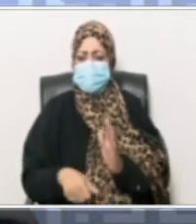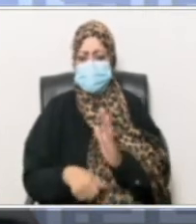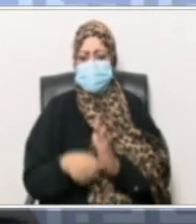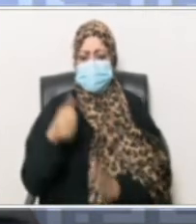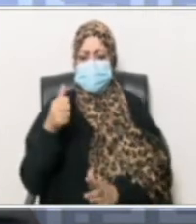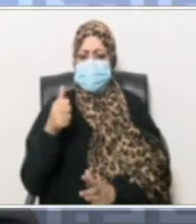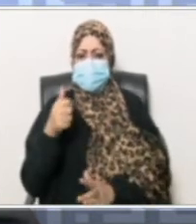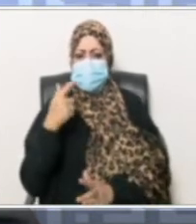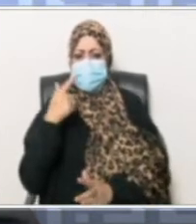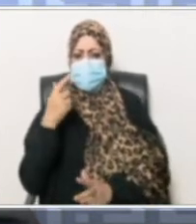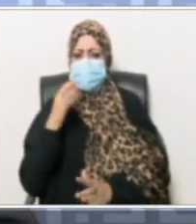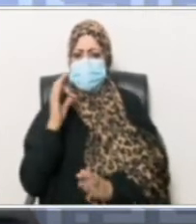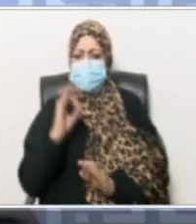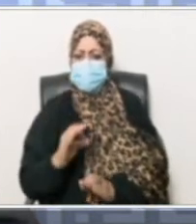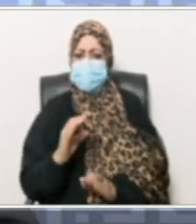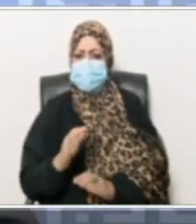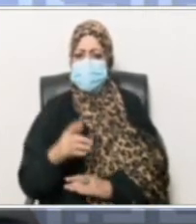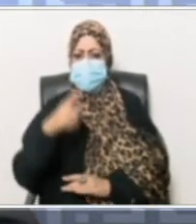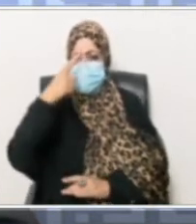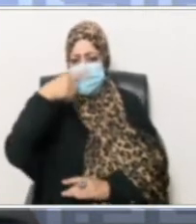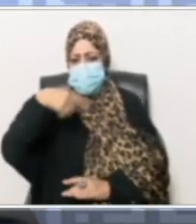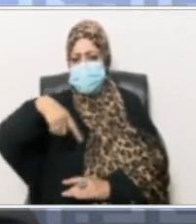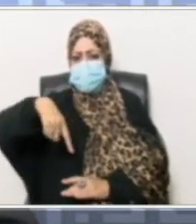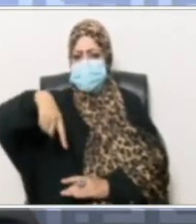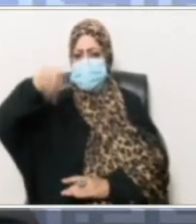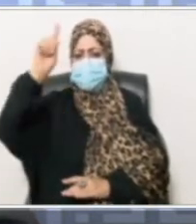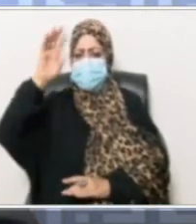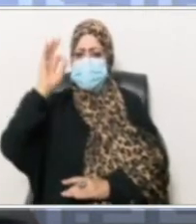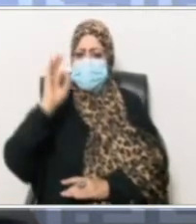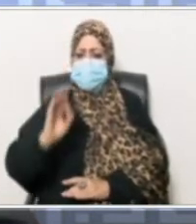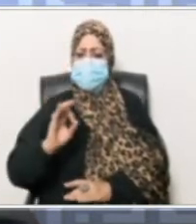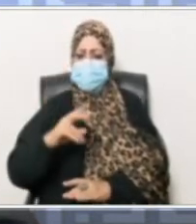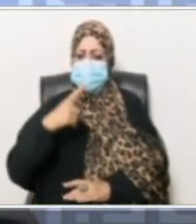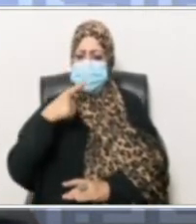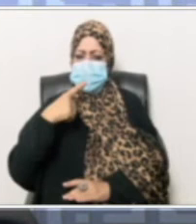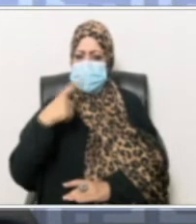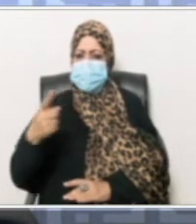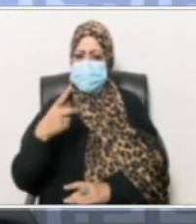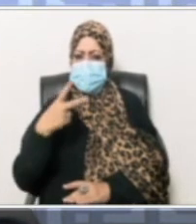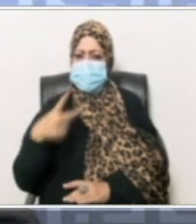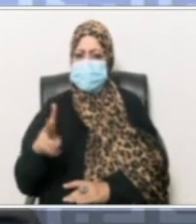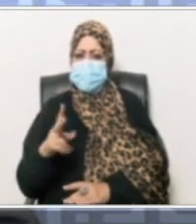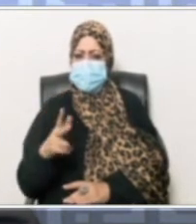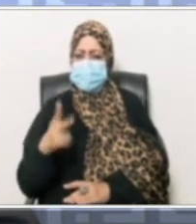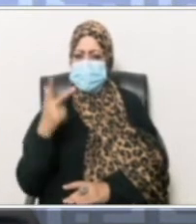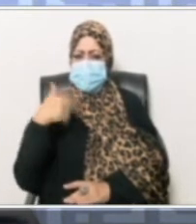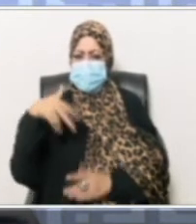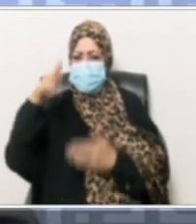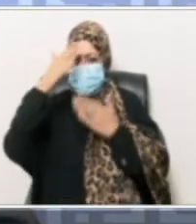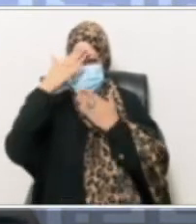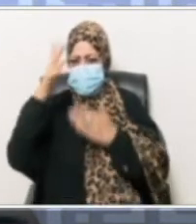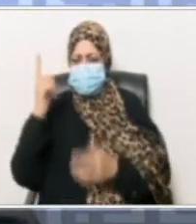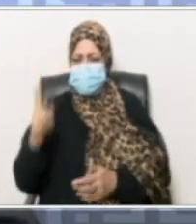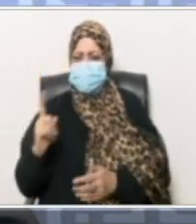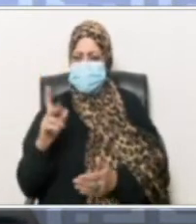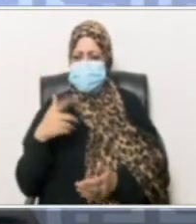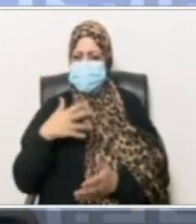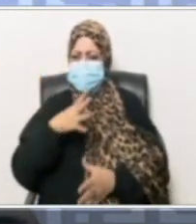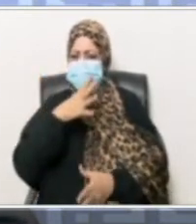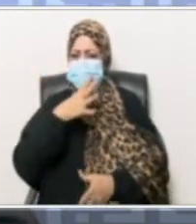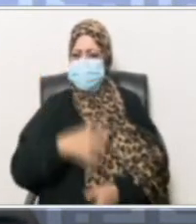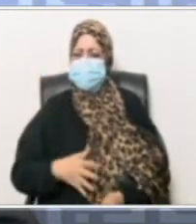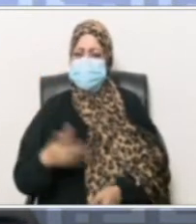20 عاما كما كان عمر المختار وأجدادنا والسويحلي وبالخير وسعدون والأبطال